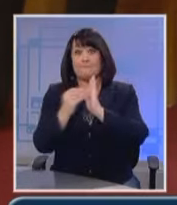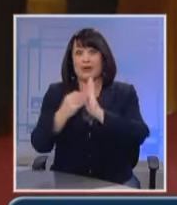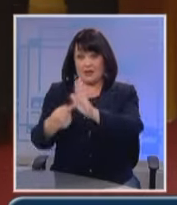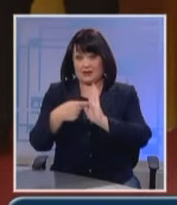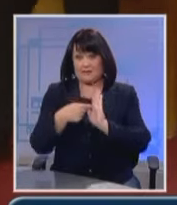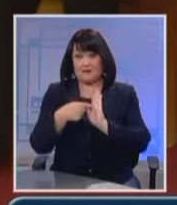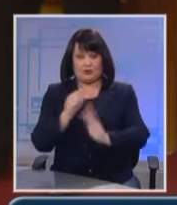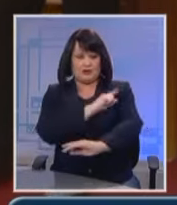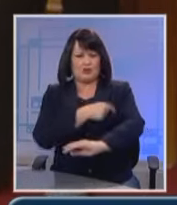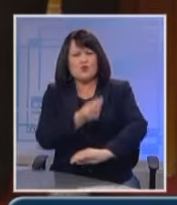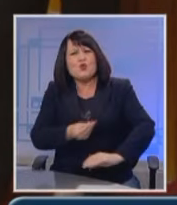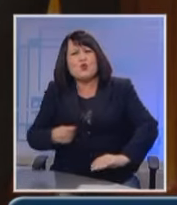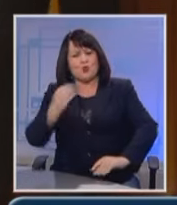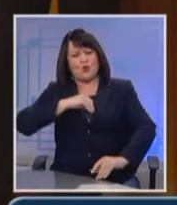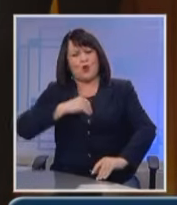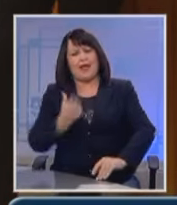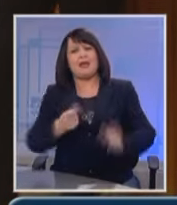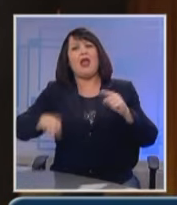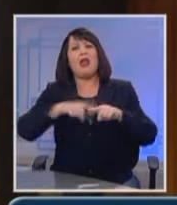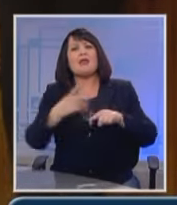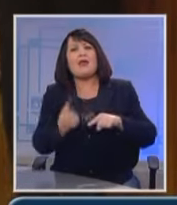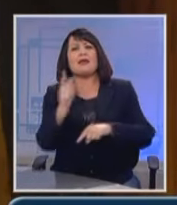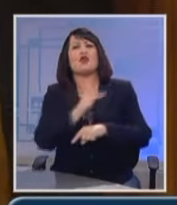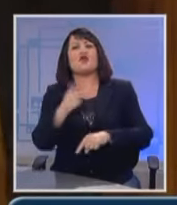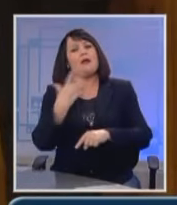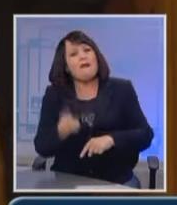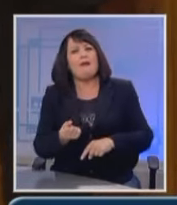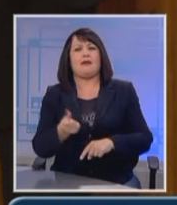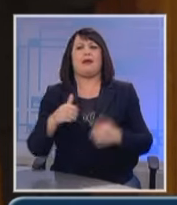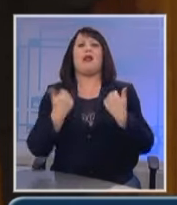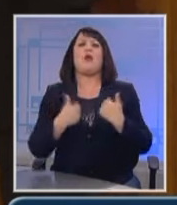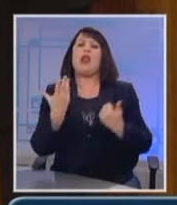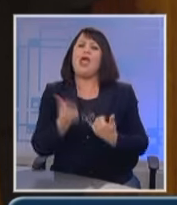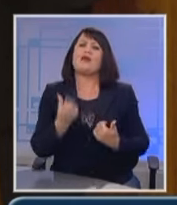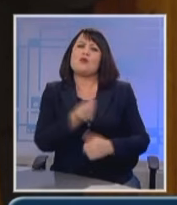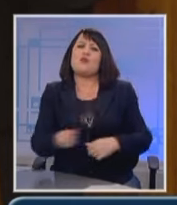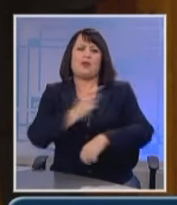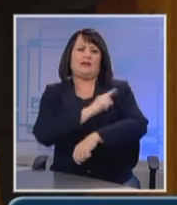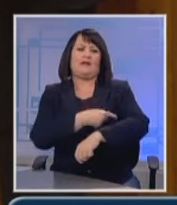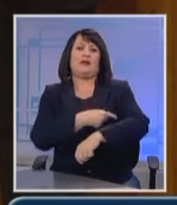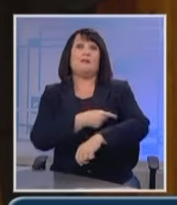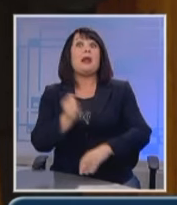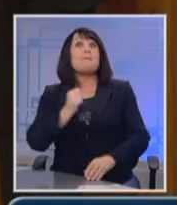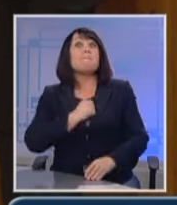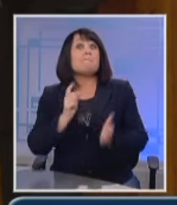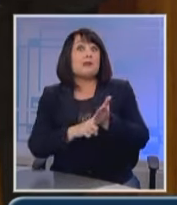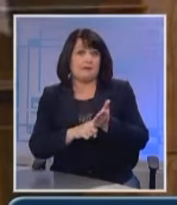αστήρευτες δυνάμεις αυτού του τόπου, αυτής της κοινωνίας, αυτής της νεολαίας. Αρκεί να το πιστέψει.